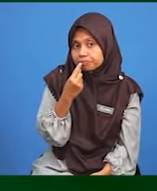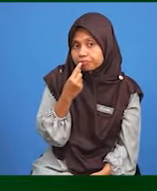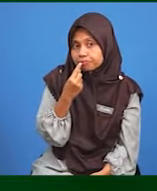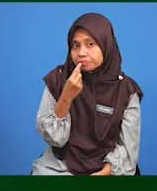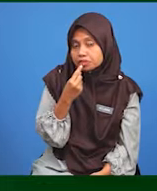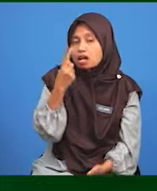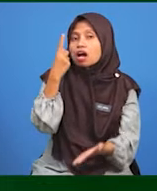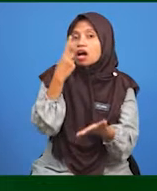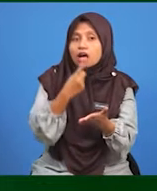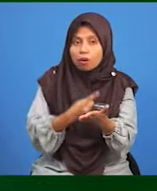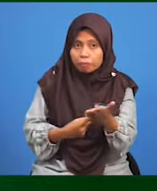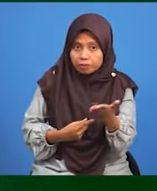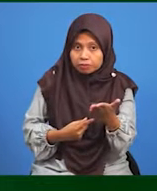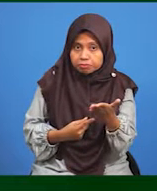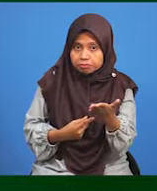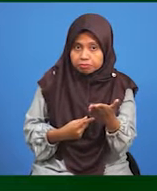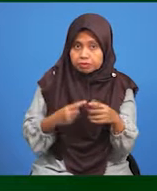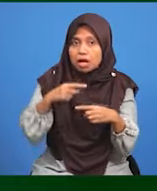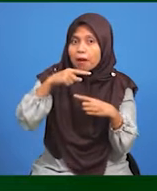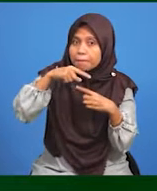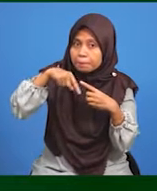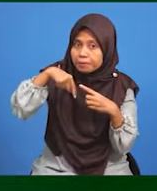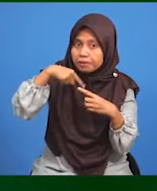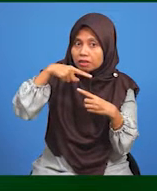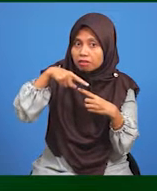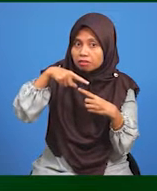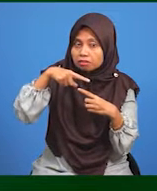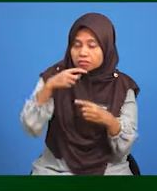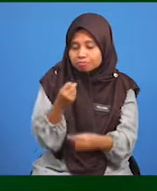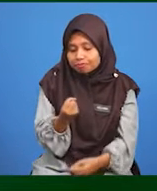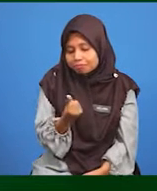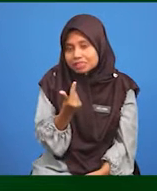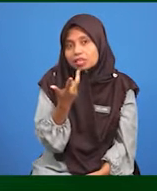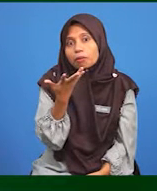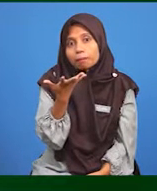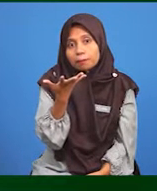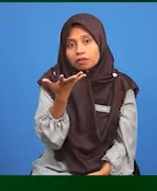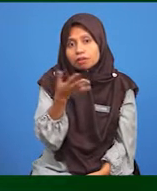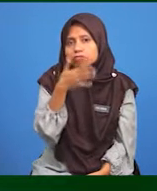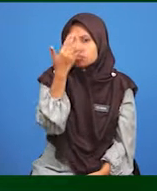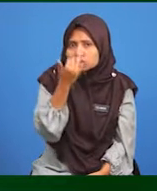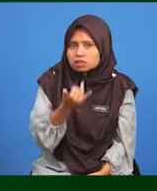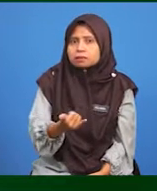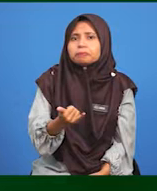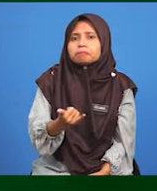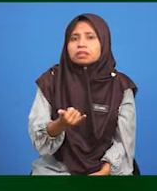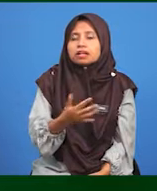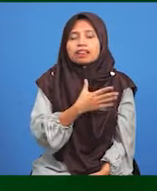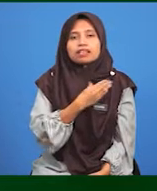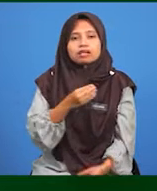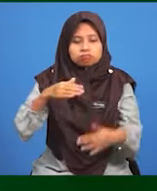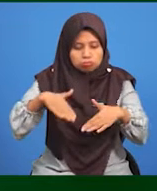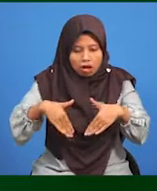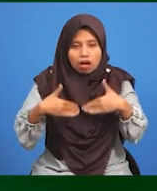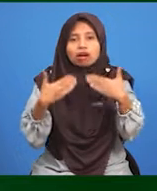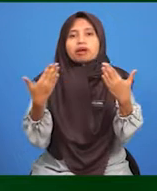apa bilang berapa mengapa dan